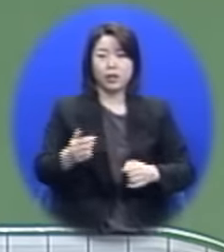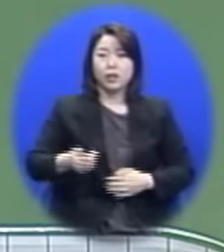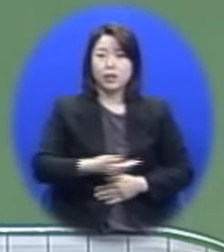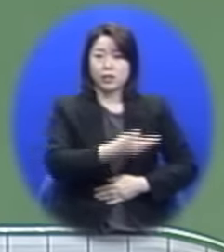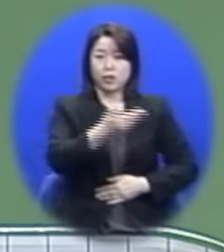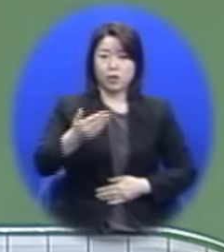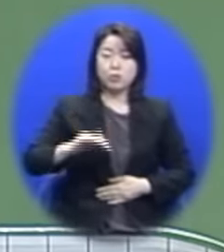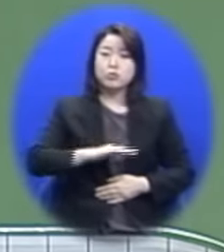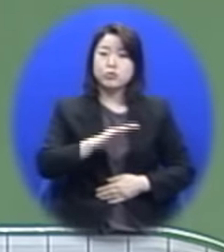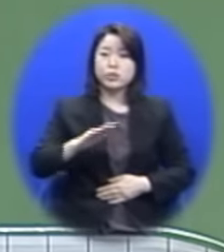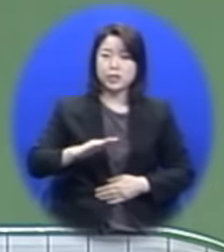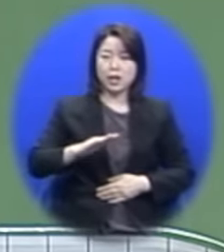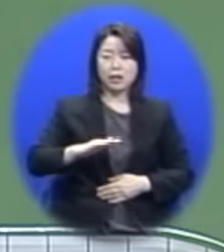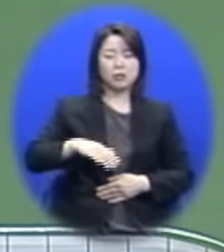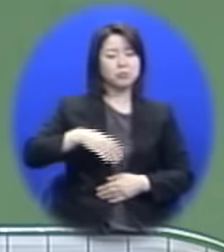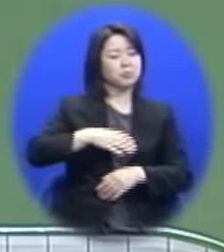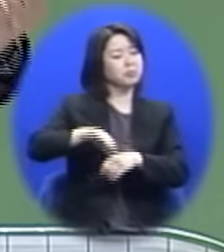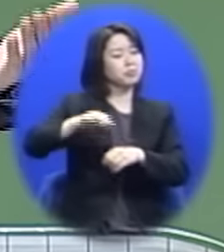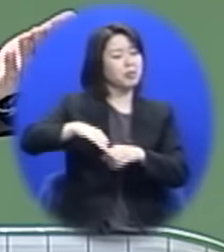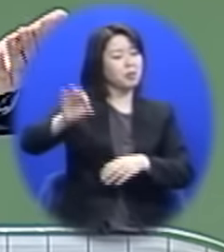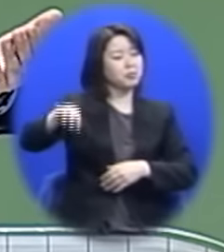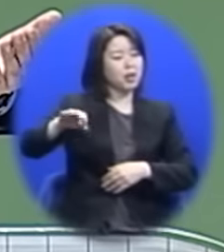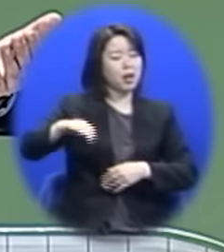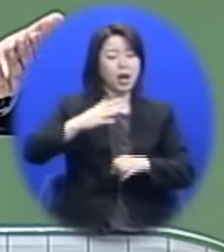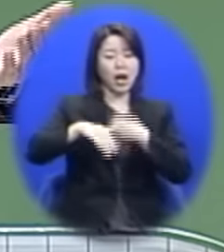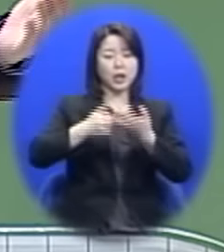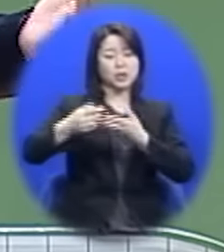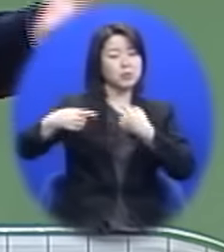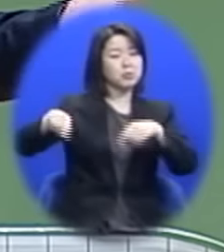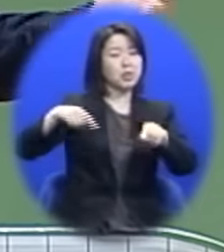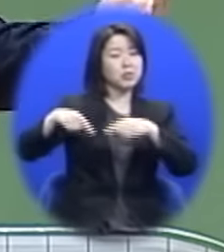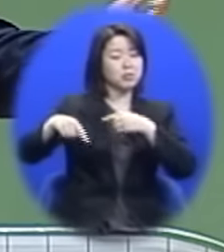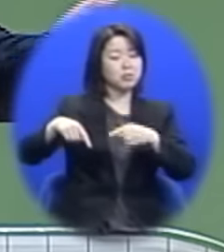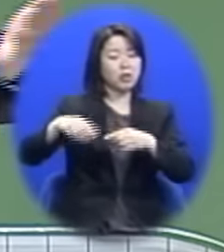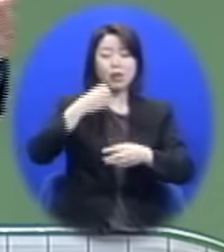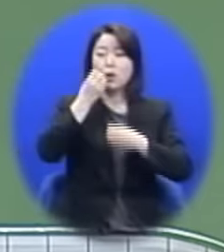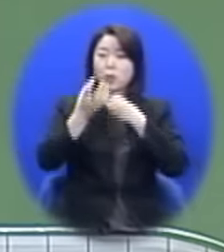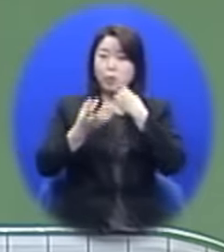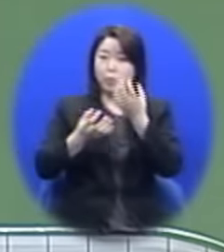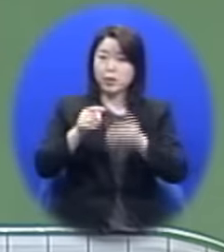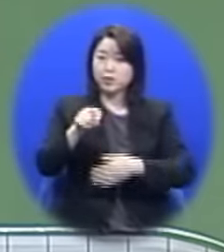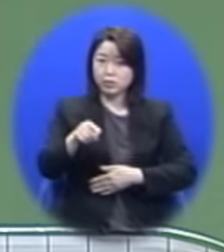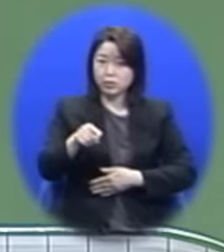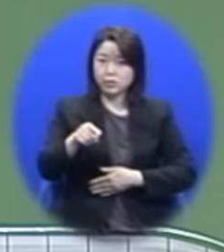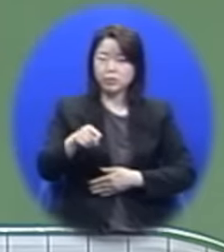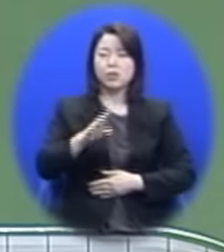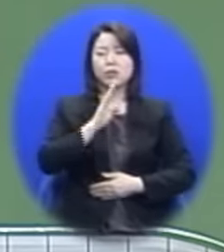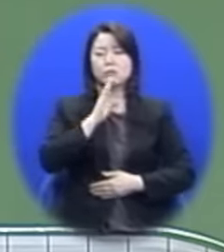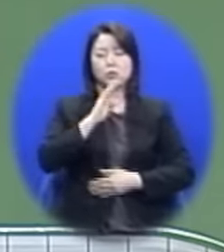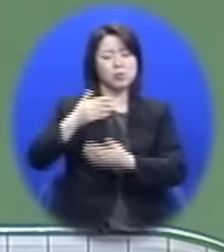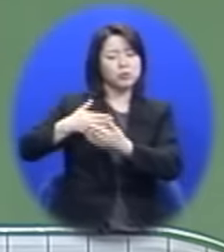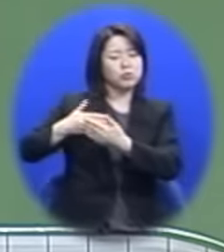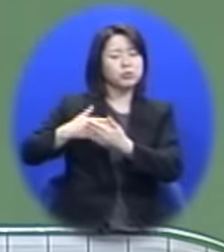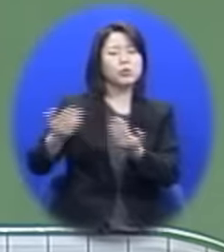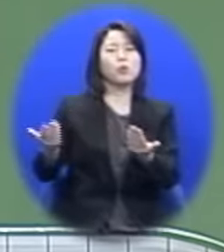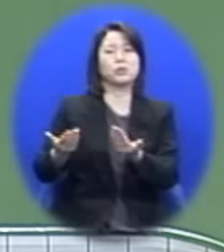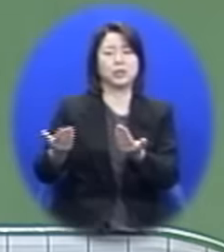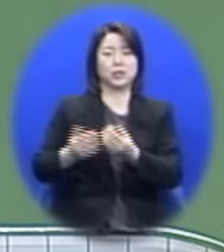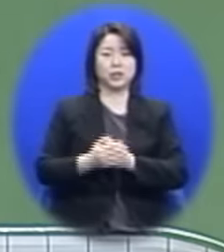우리가 건성으로 하나님이 다스리신다 이렇게 고백하는 것은 정말 두려운